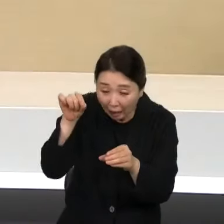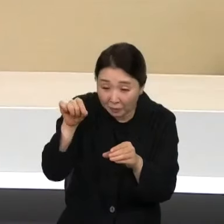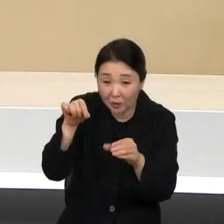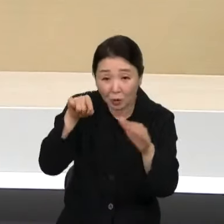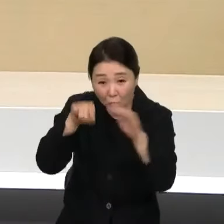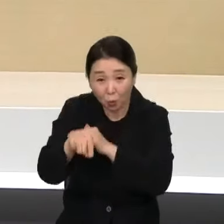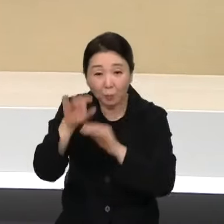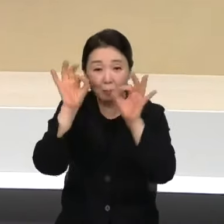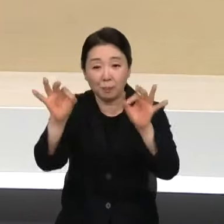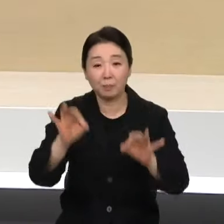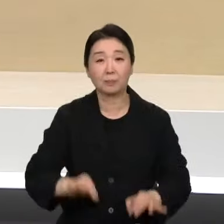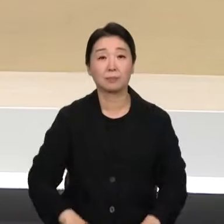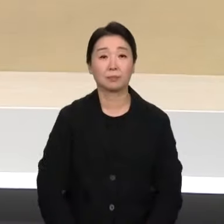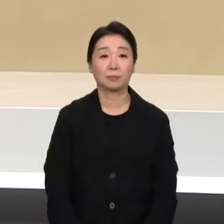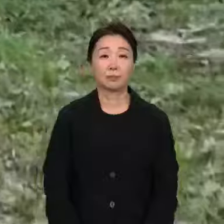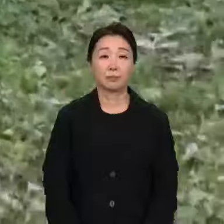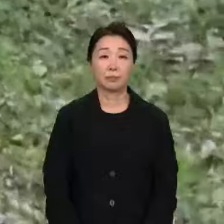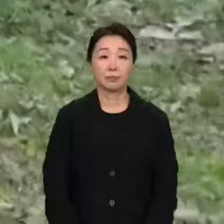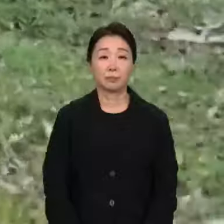기자가 가봤습니다.